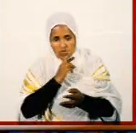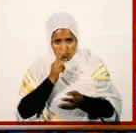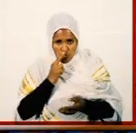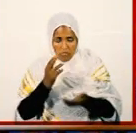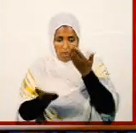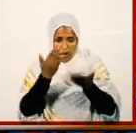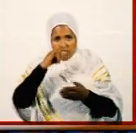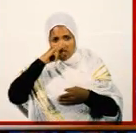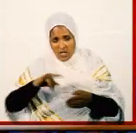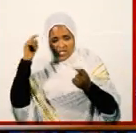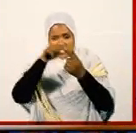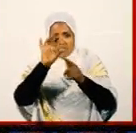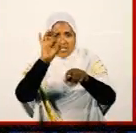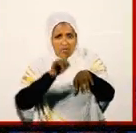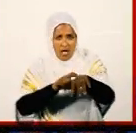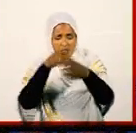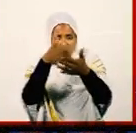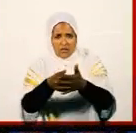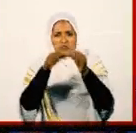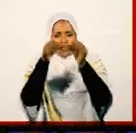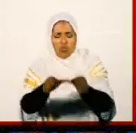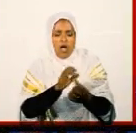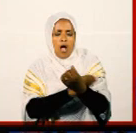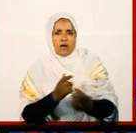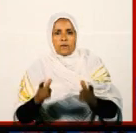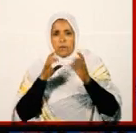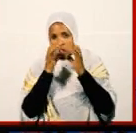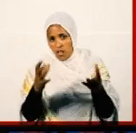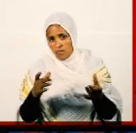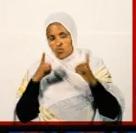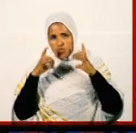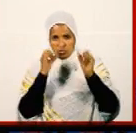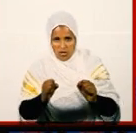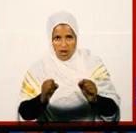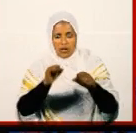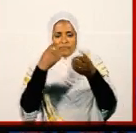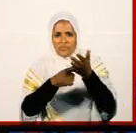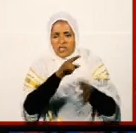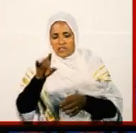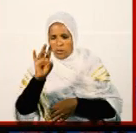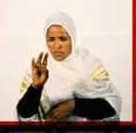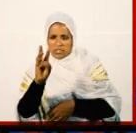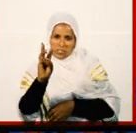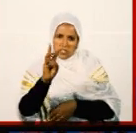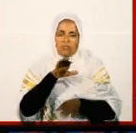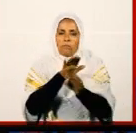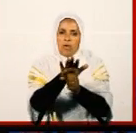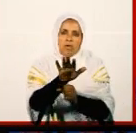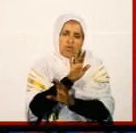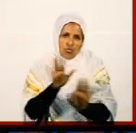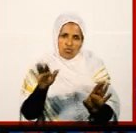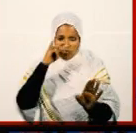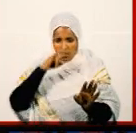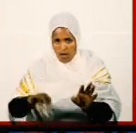ጾሙን እየጾሙ ምናልባት ህፃናት ልክ እስከ 9 ሰዓት የመቆየት አቅም ላይኖራቸው ይችላል። ለነሱ 7 ሰዓት 6